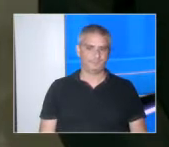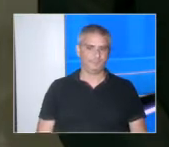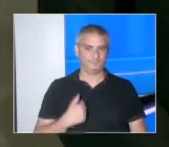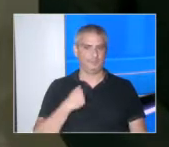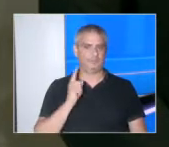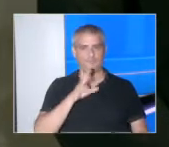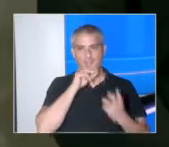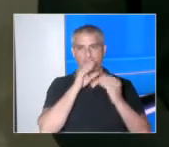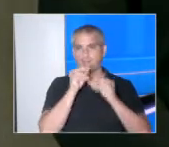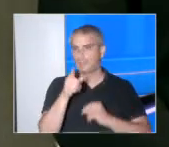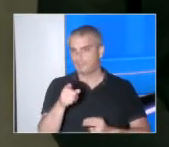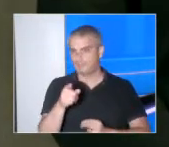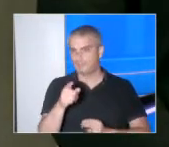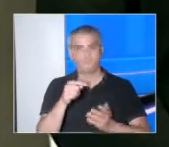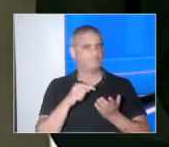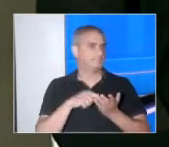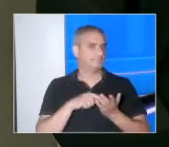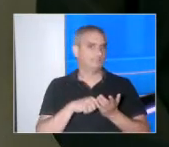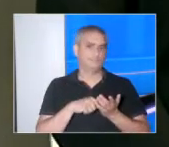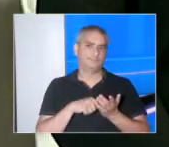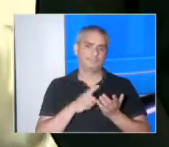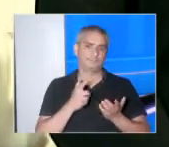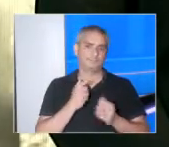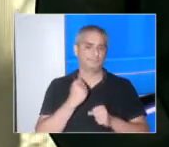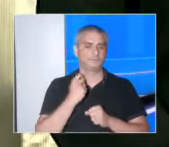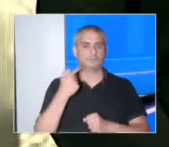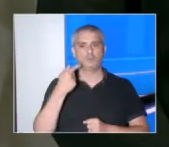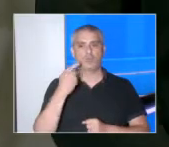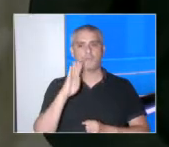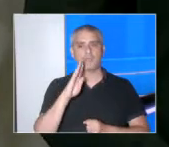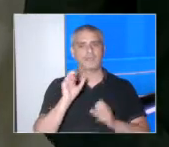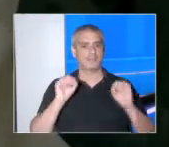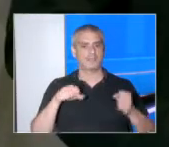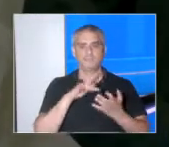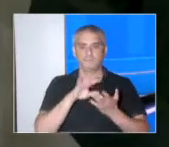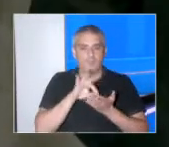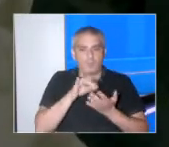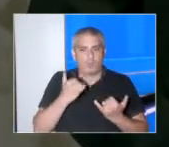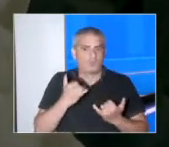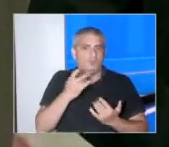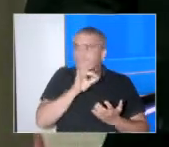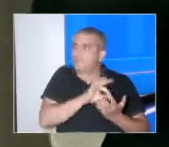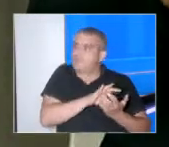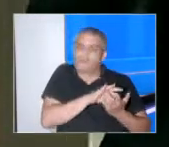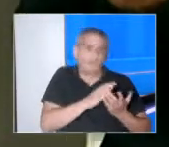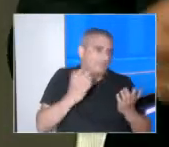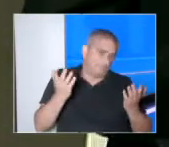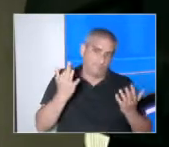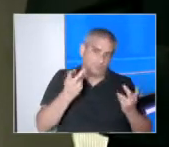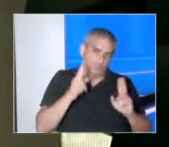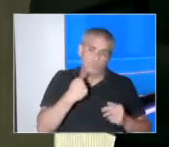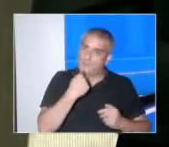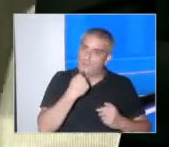נדרשים לשוחח איתך בעניין ג'ו ביידן, הנשיא שנמצא בנקודה הזאת, אני חושב אולי בנקודה, ככל שאתה יודע,